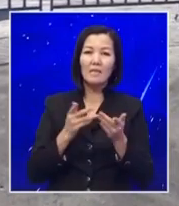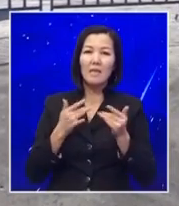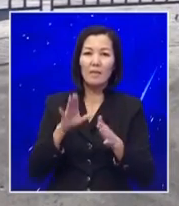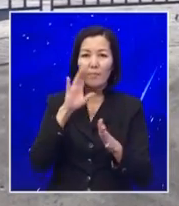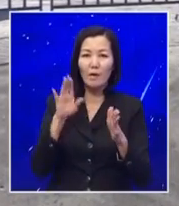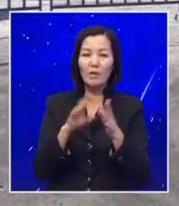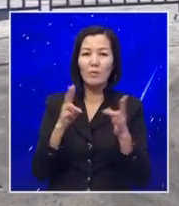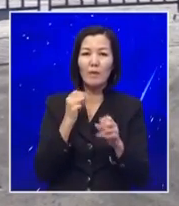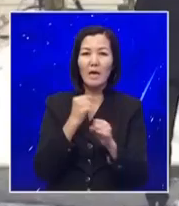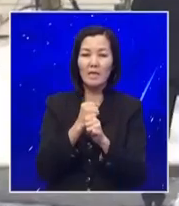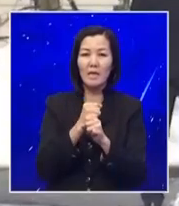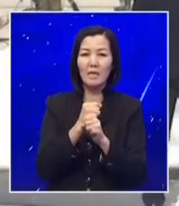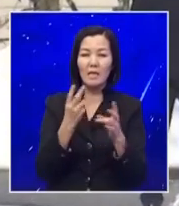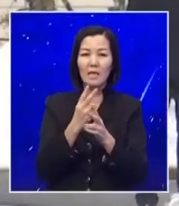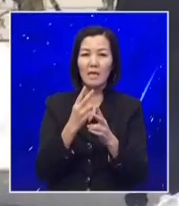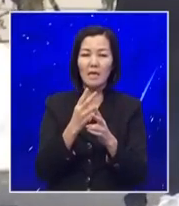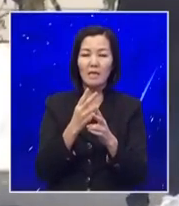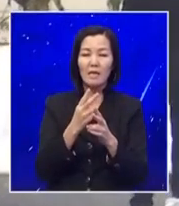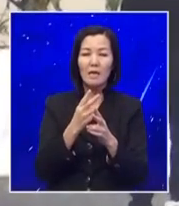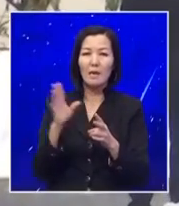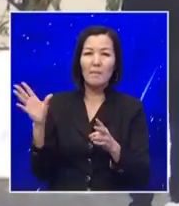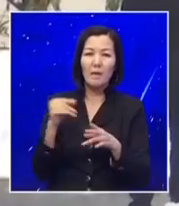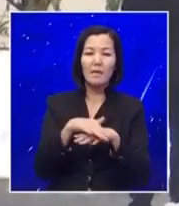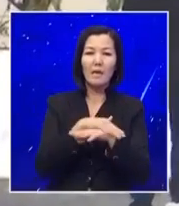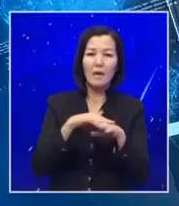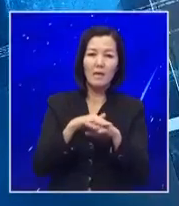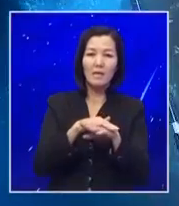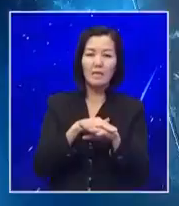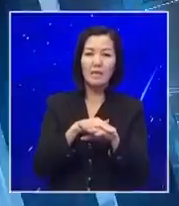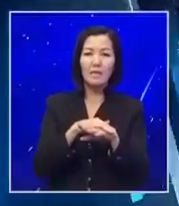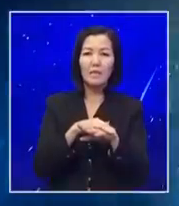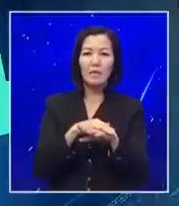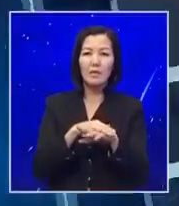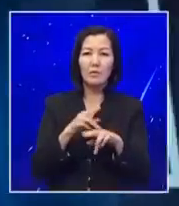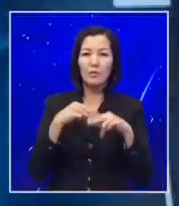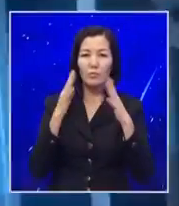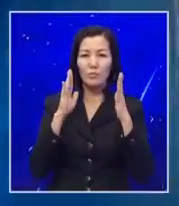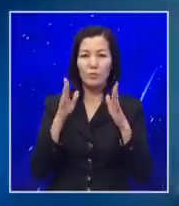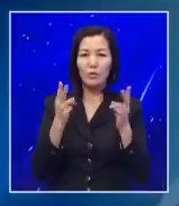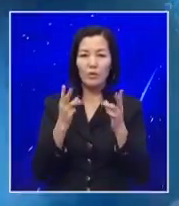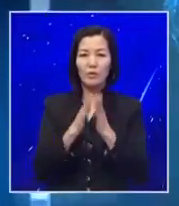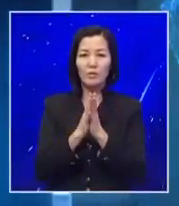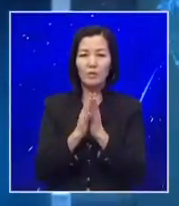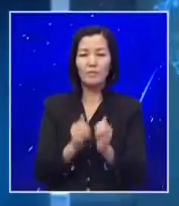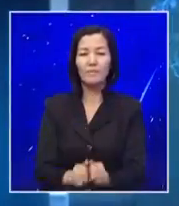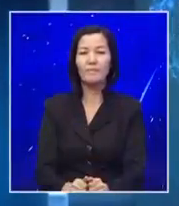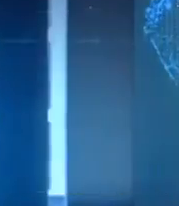шақырады. Бірден қауіпсіздігі баршаның қауіпсіздігі екенін естен шығармайық. Мадина Берқызы, Ержан Дүйсен, Жетісу телеарнасы.